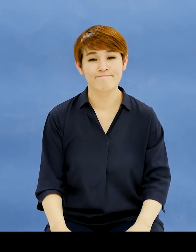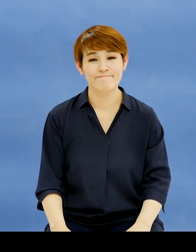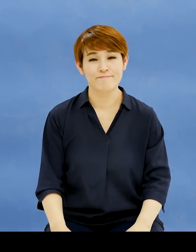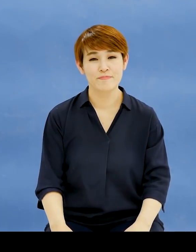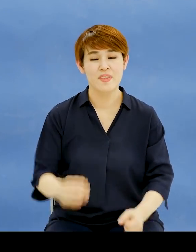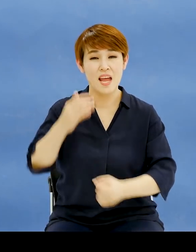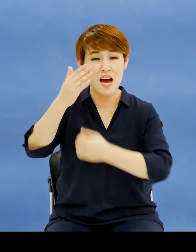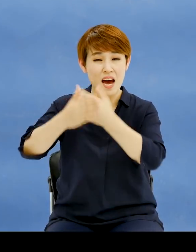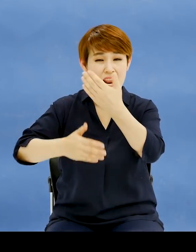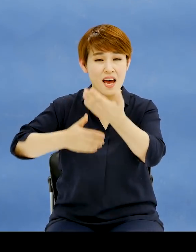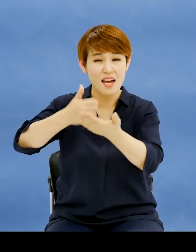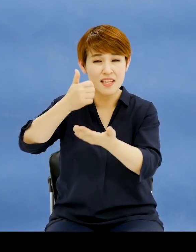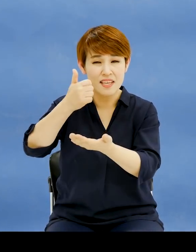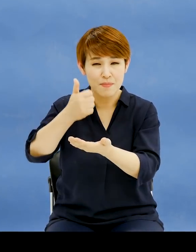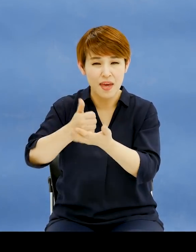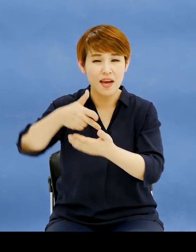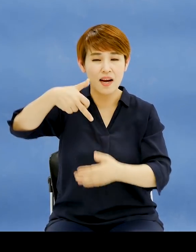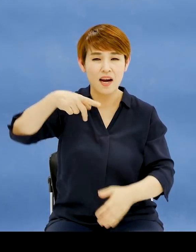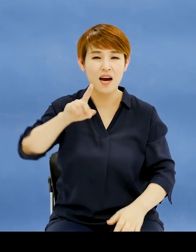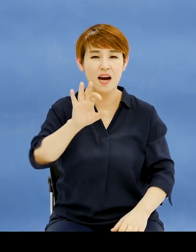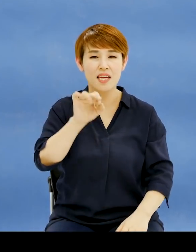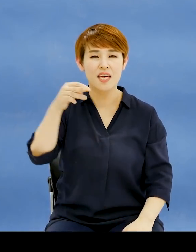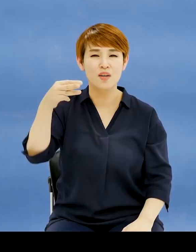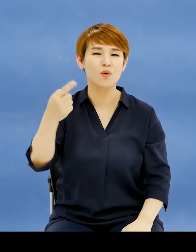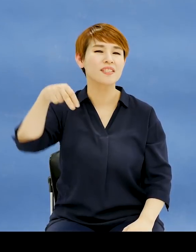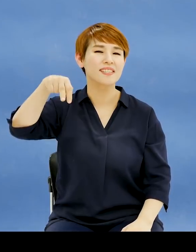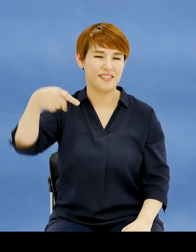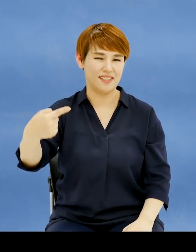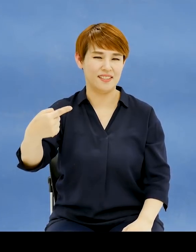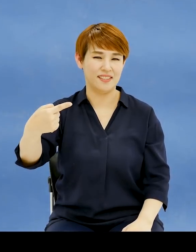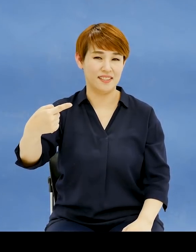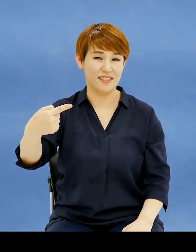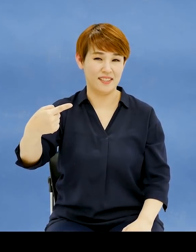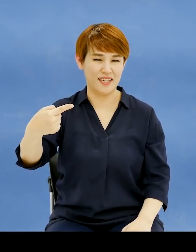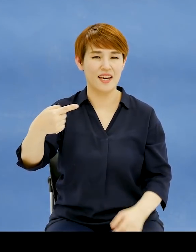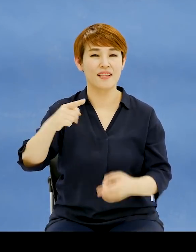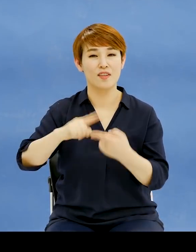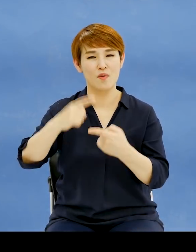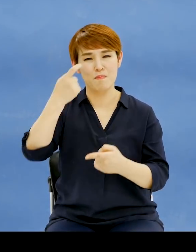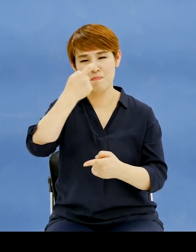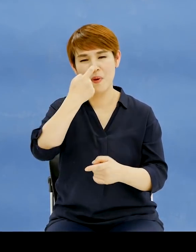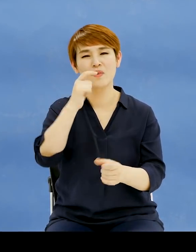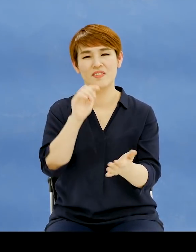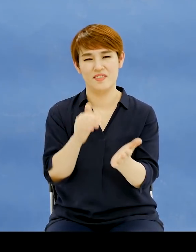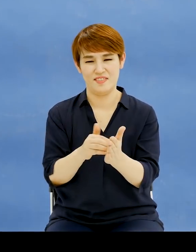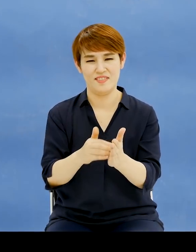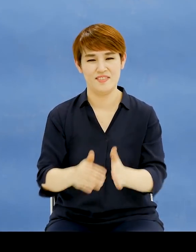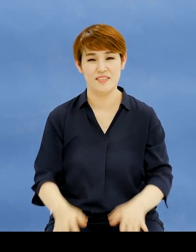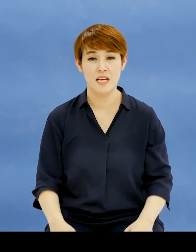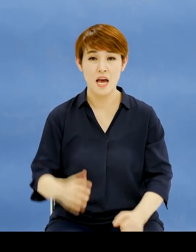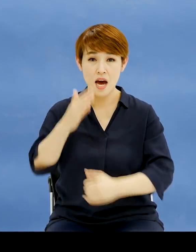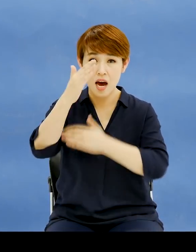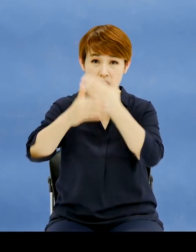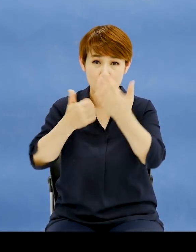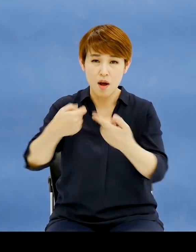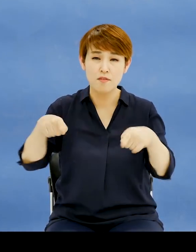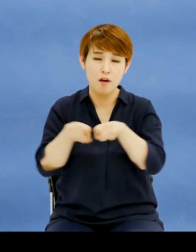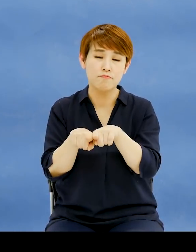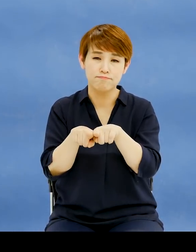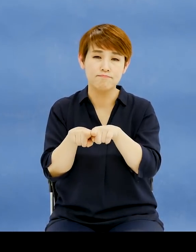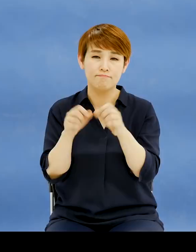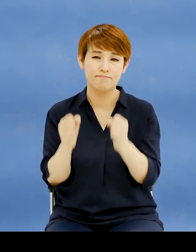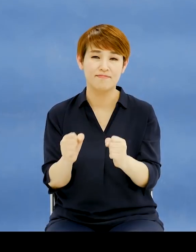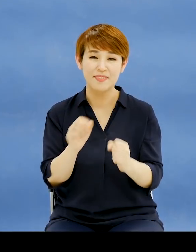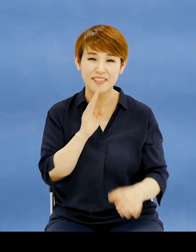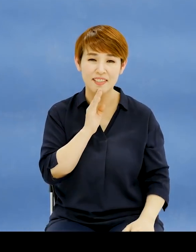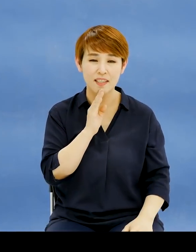오시고 그래서 하나님의 카이로스에 대해서 그때 배웠어요. 이렇게 하나님은 언제든지 우리 함께 하시고